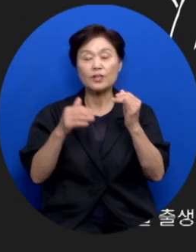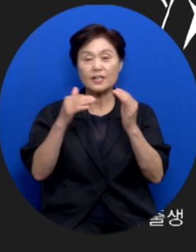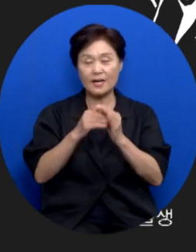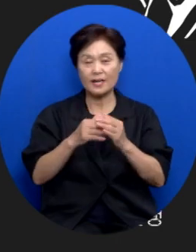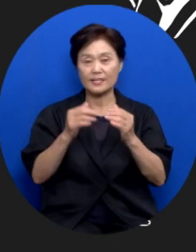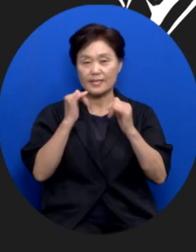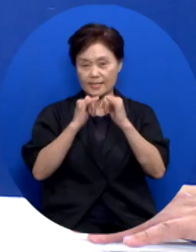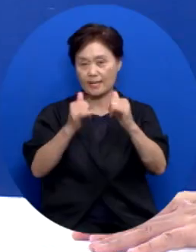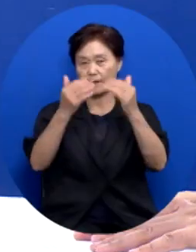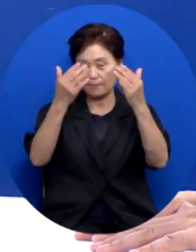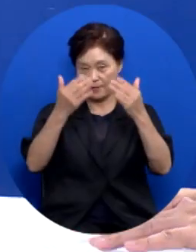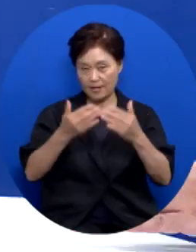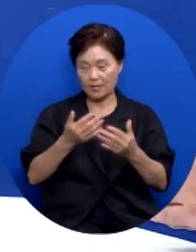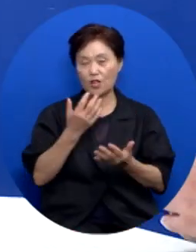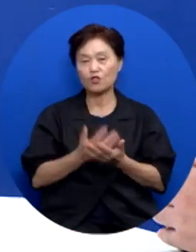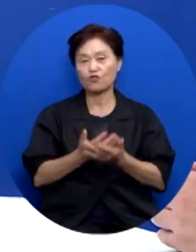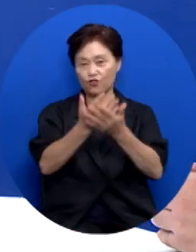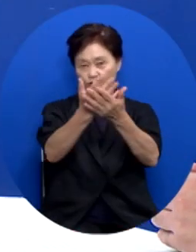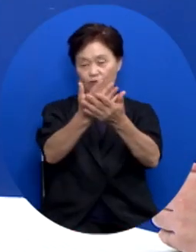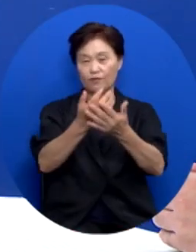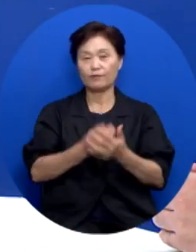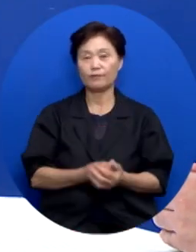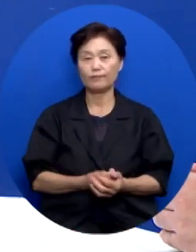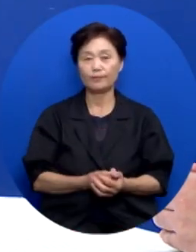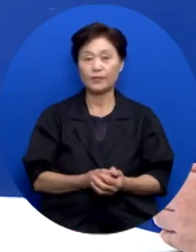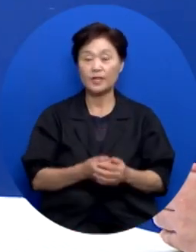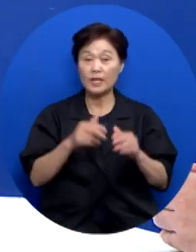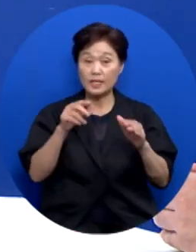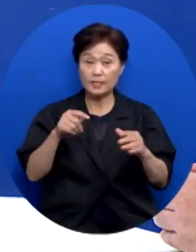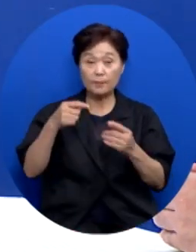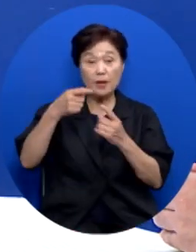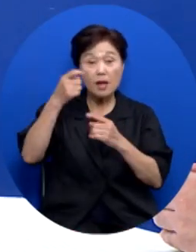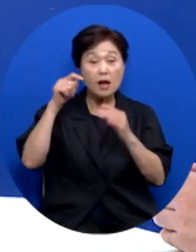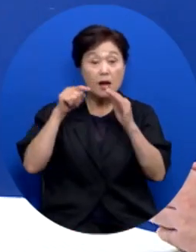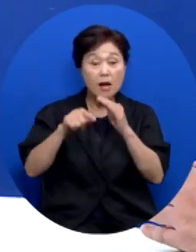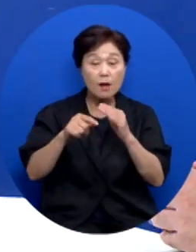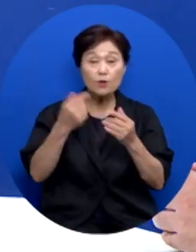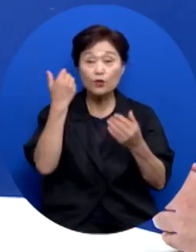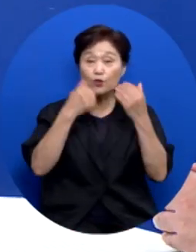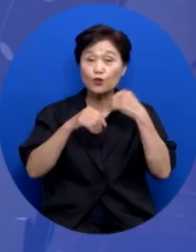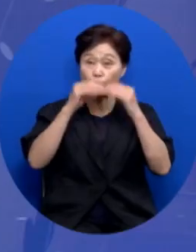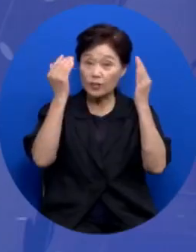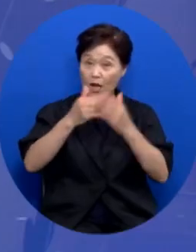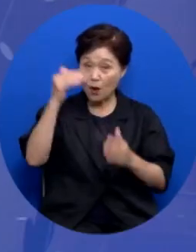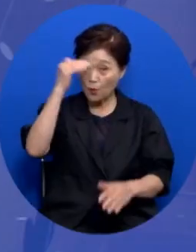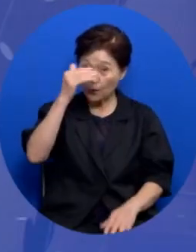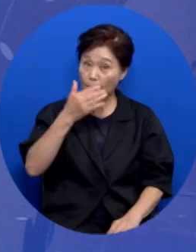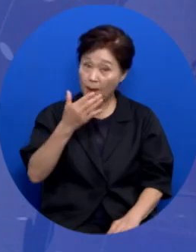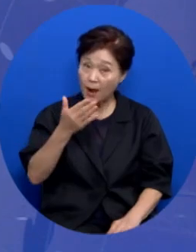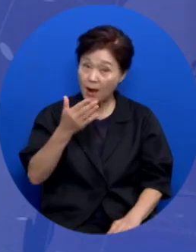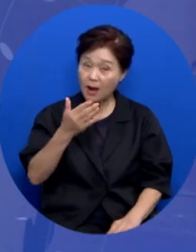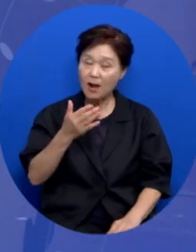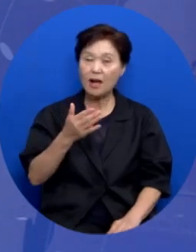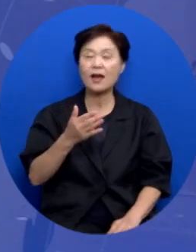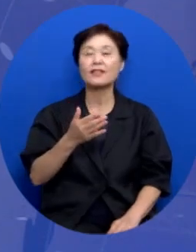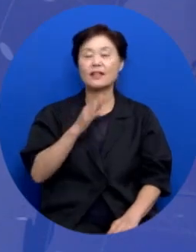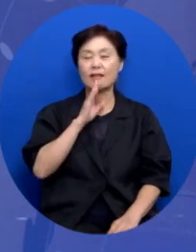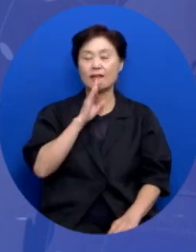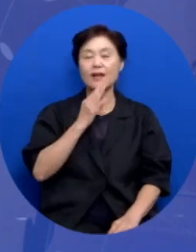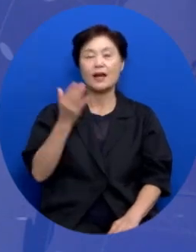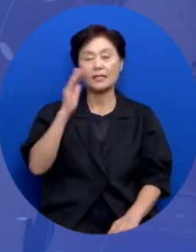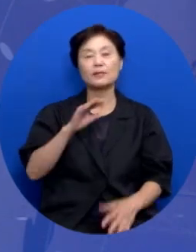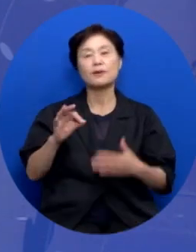추소 됐습니다네 그렇군요 지금 방문하면 누구나 관람을 할 수 있는 건가요 네지 현재는 임시